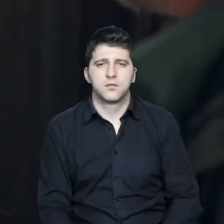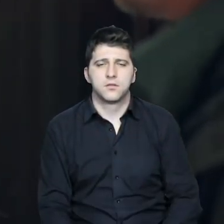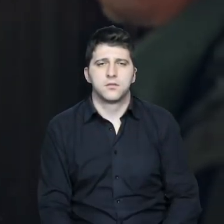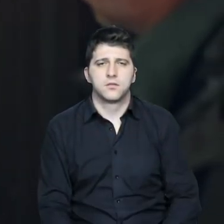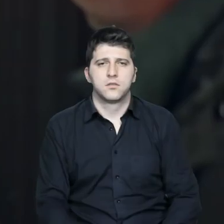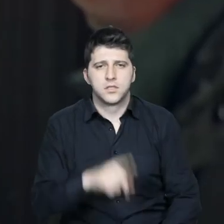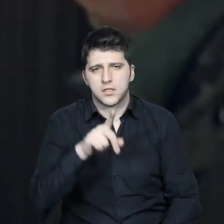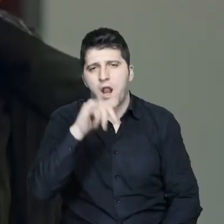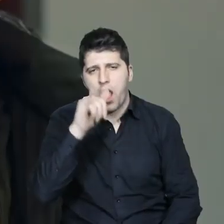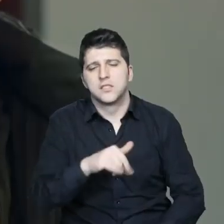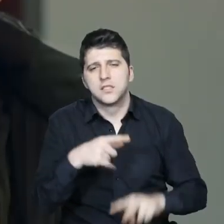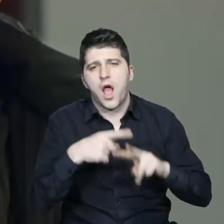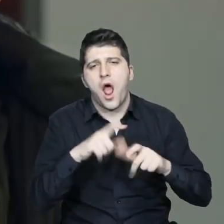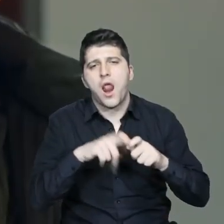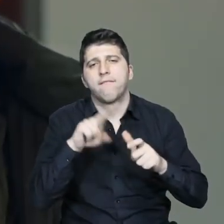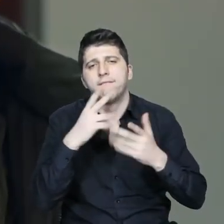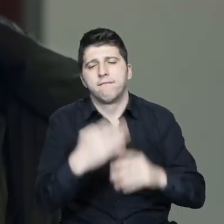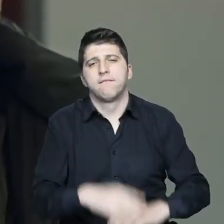Sen haklıydın Alev.